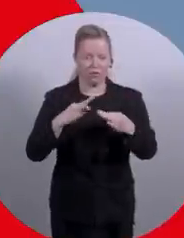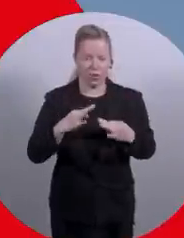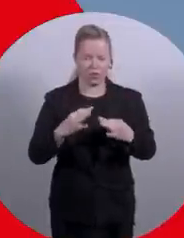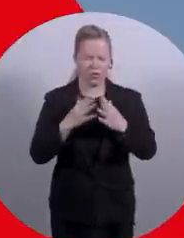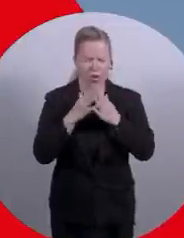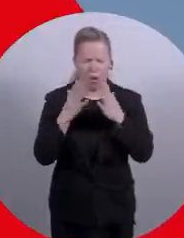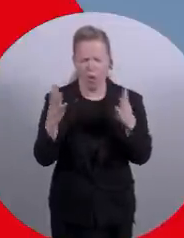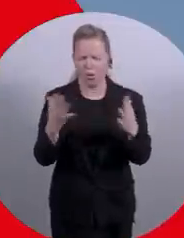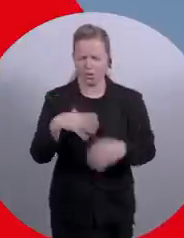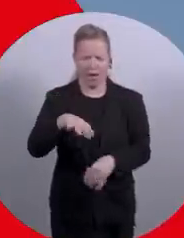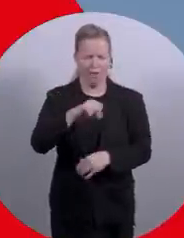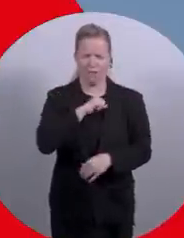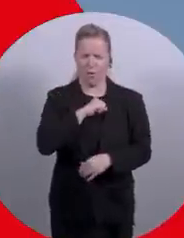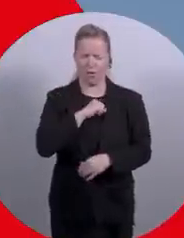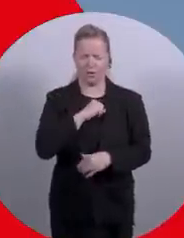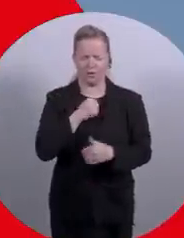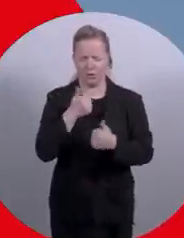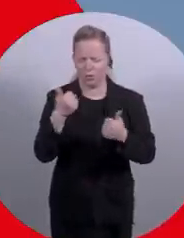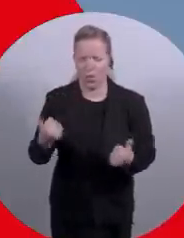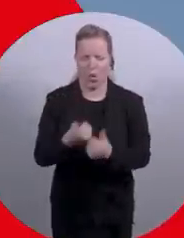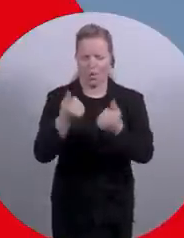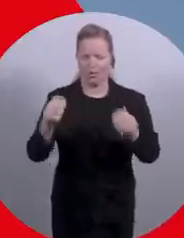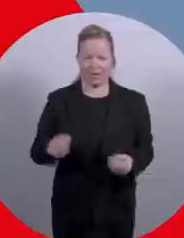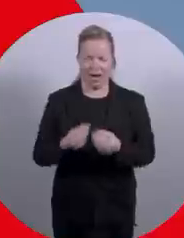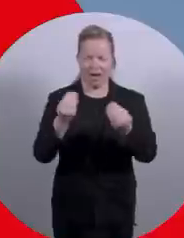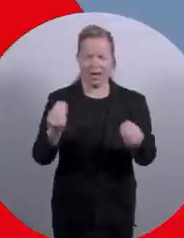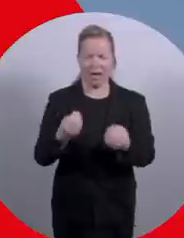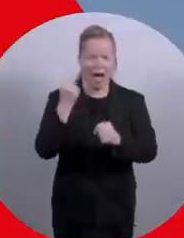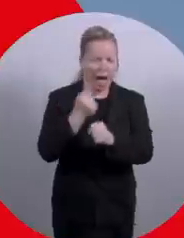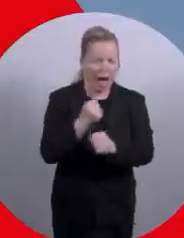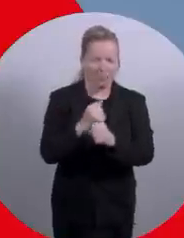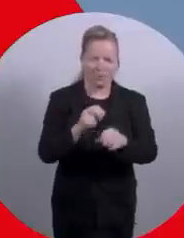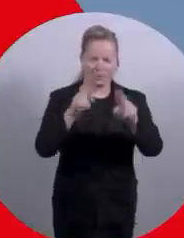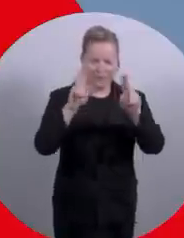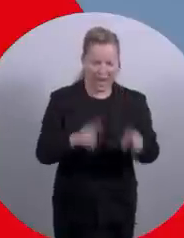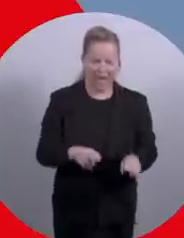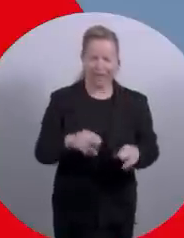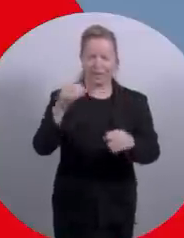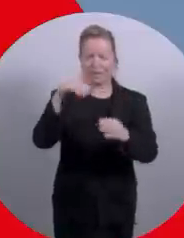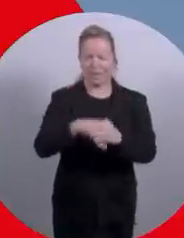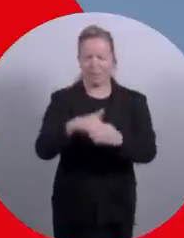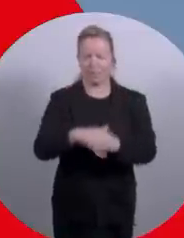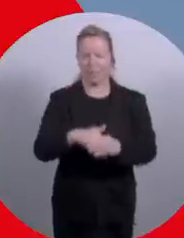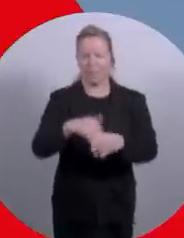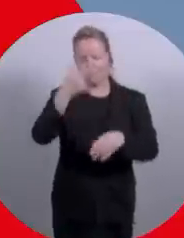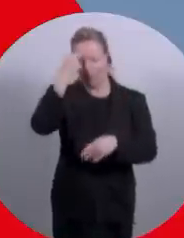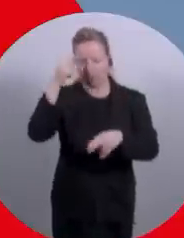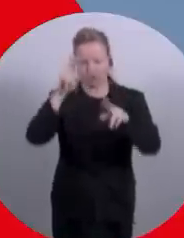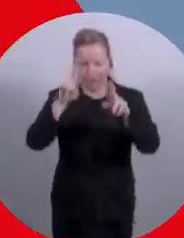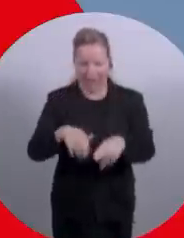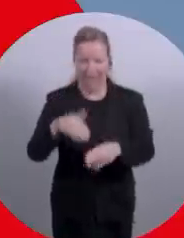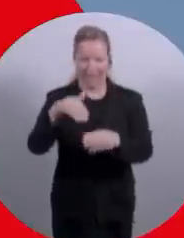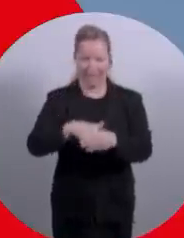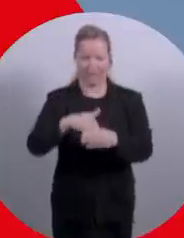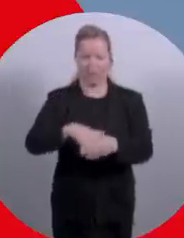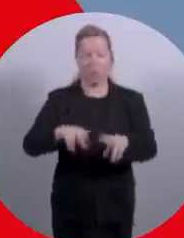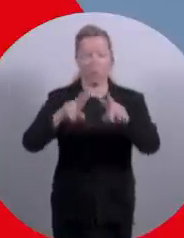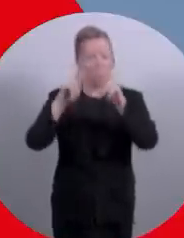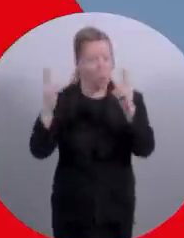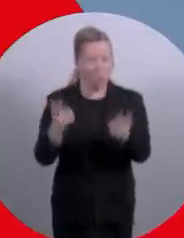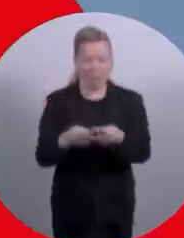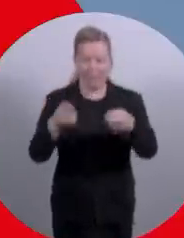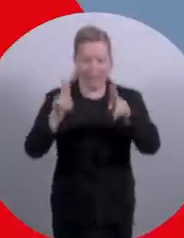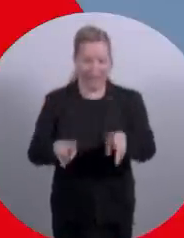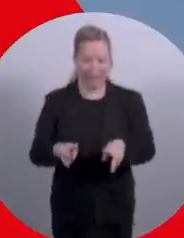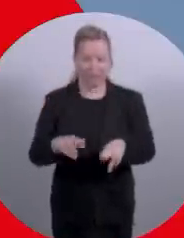das ist ein Erfolg der geht zum Arbeitsrecht da geht zum Menschenrechte der geht zum umweltrechte und es ist zu tief